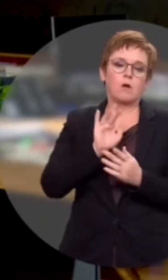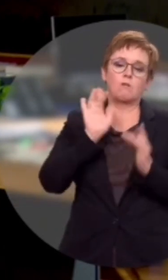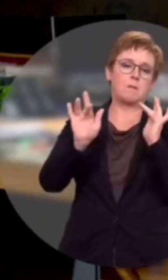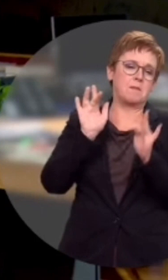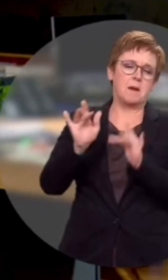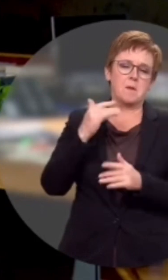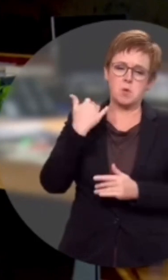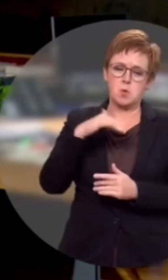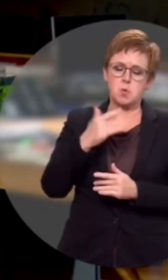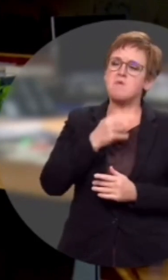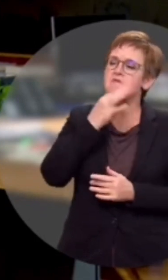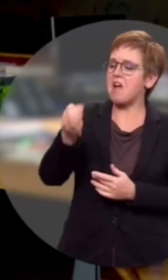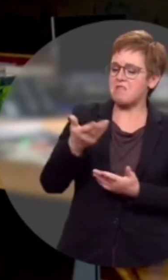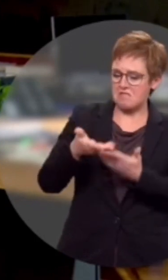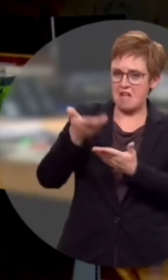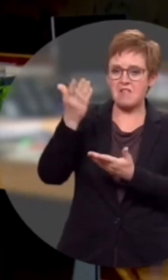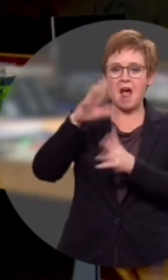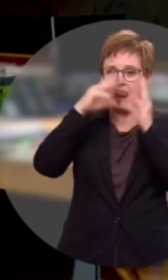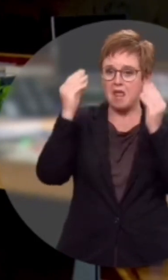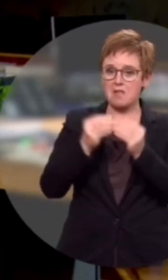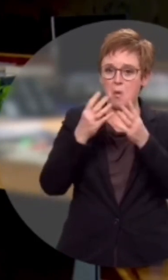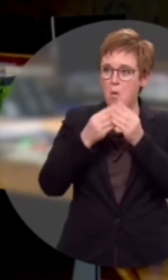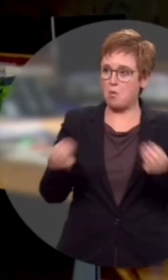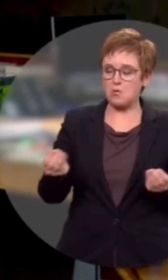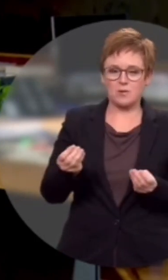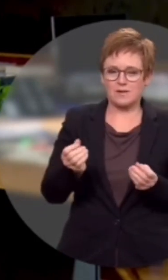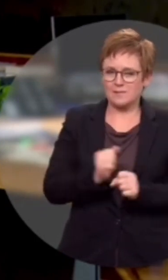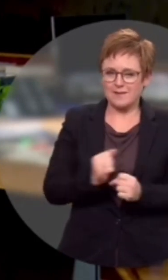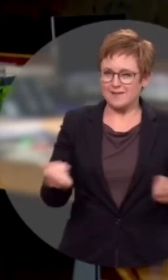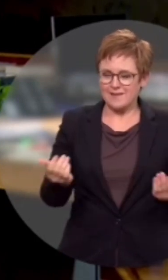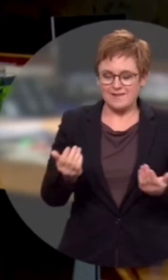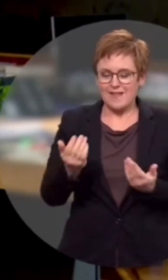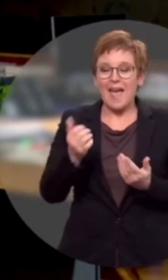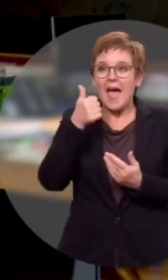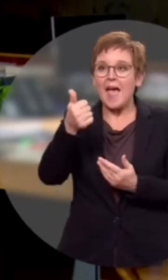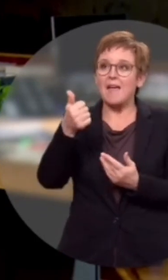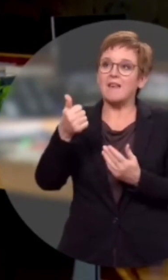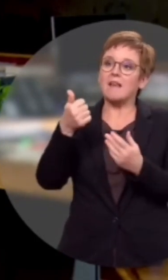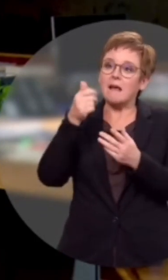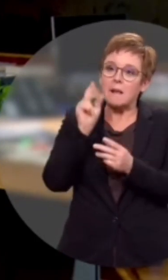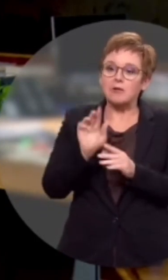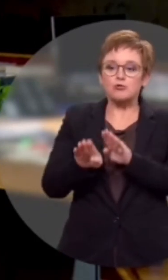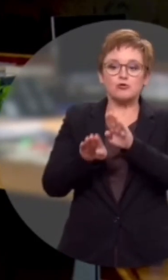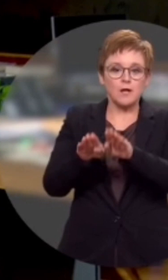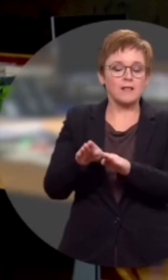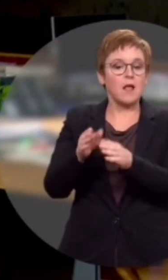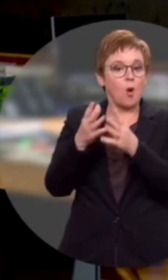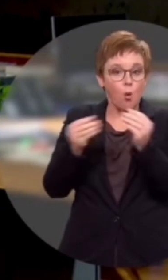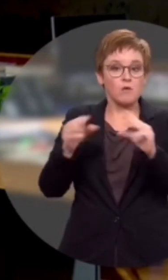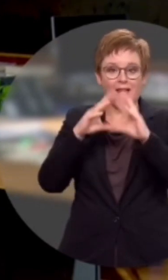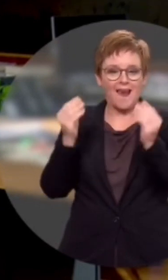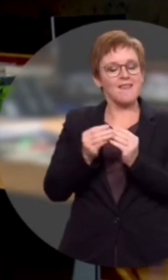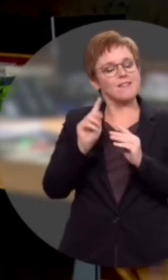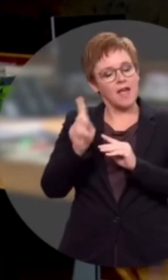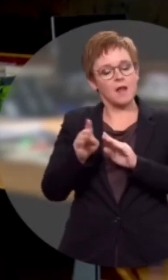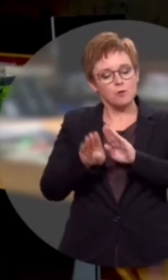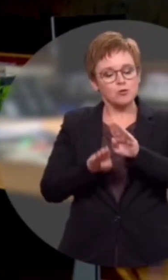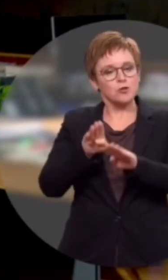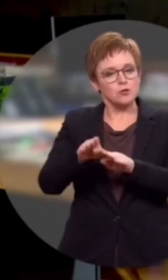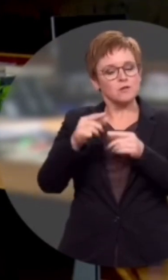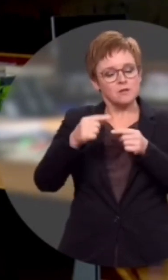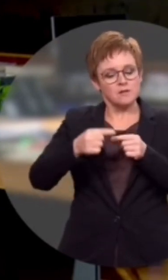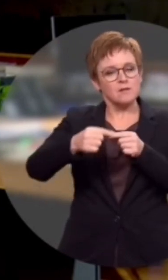zu stellen wie, das soll jetzt alles lösen? Nein, es wird nicht alles lösen. Aber es kann ein Schritt zur Lösung